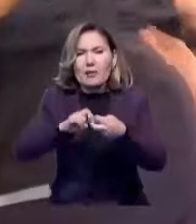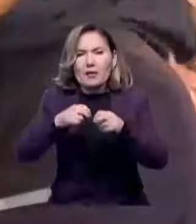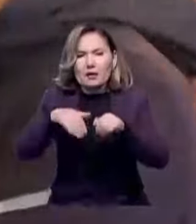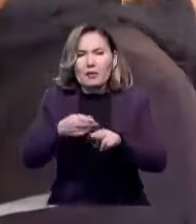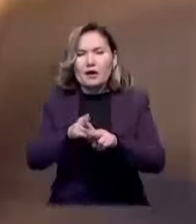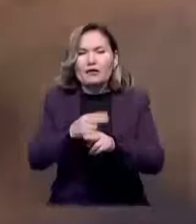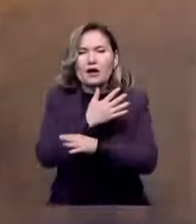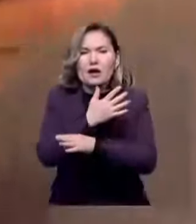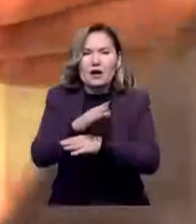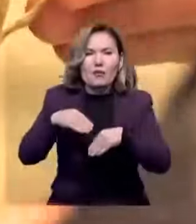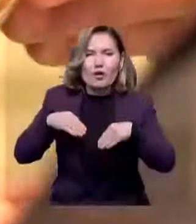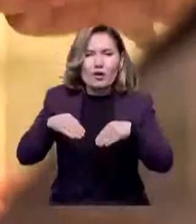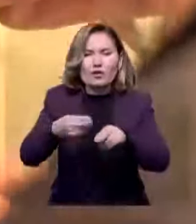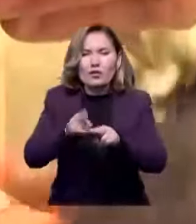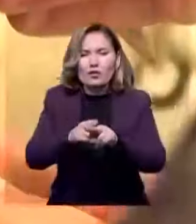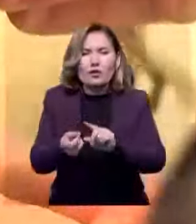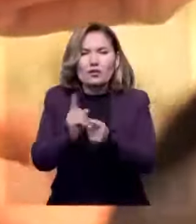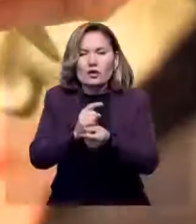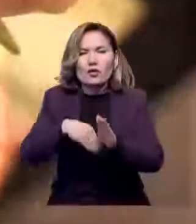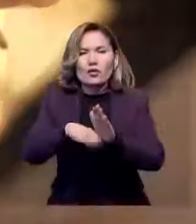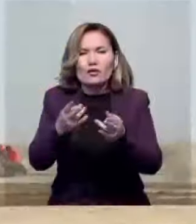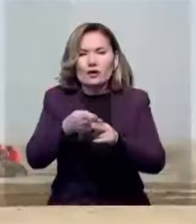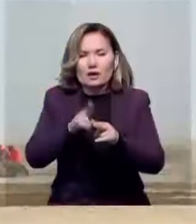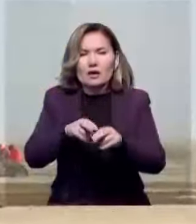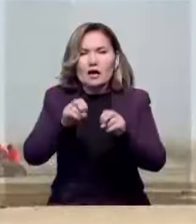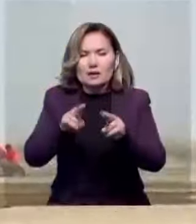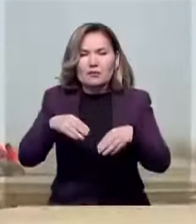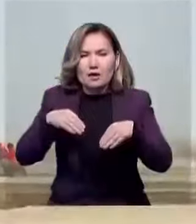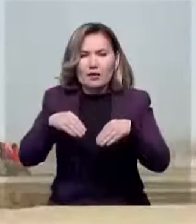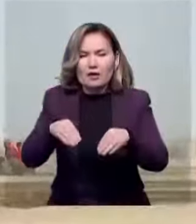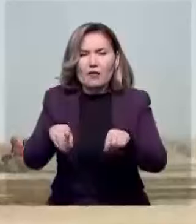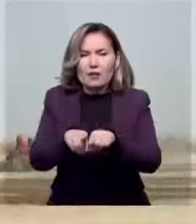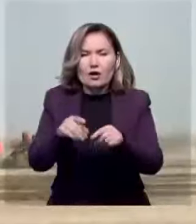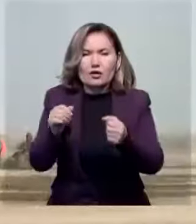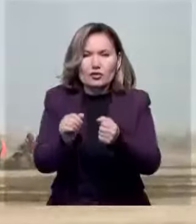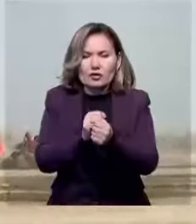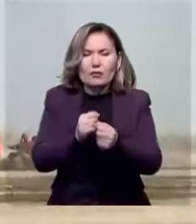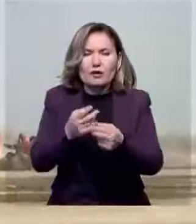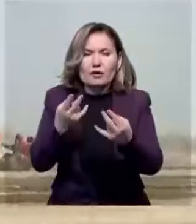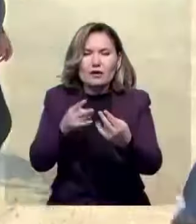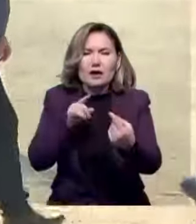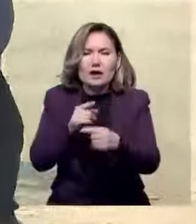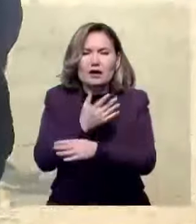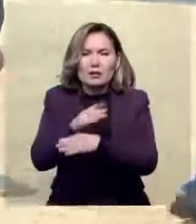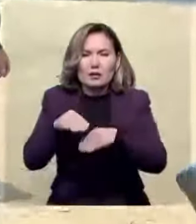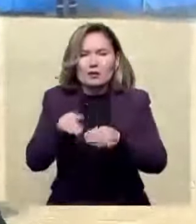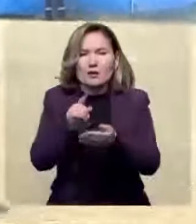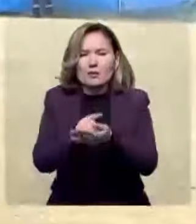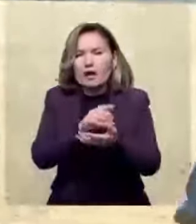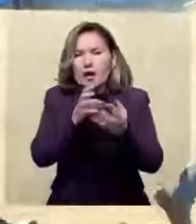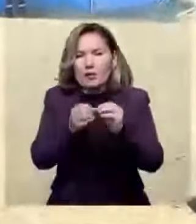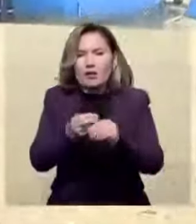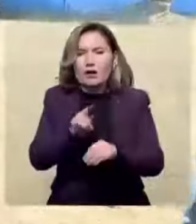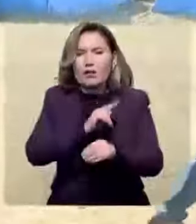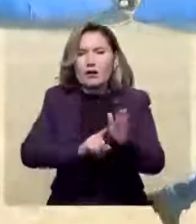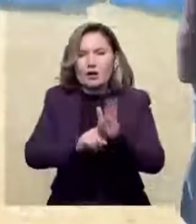жолы теңіздің құрғаған жерін тоғайға айналдыру. Ол үшін шөлге төзімді галафитті өсімдіктер егу керек дейді мамандар. Президент тапсырмасы аясында